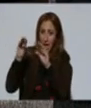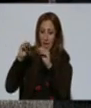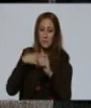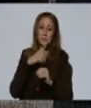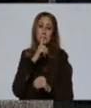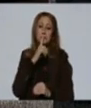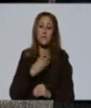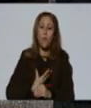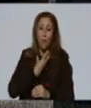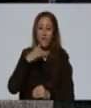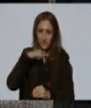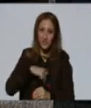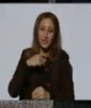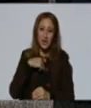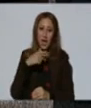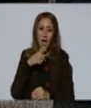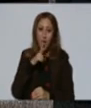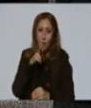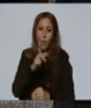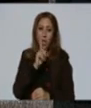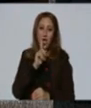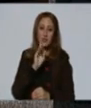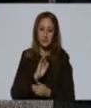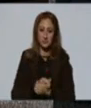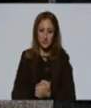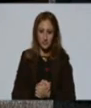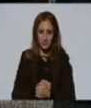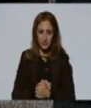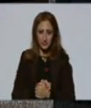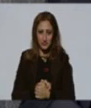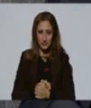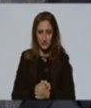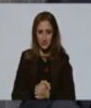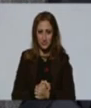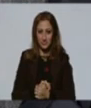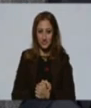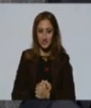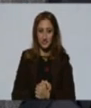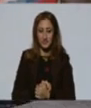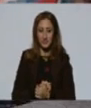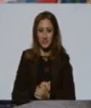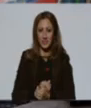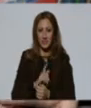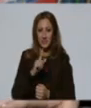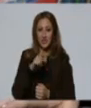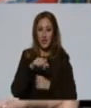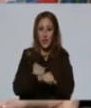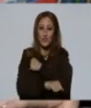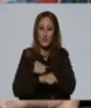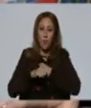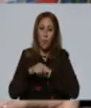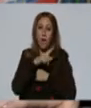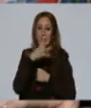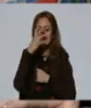شخصيتي كده. لا مش بتفوت يا ليه ما بفوتش لا ما بفوتش ما بيهوش لا ايه بقى ممكن تفضل مضايق اسبوع وانا مش عارف فيه ايه هموت اعرف فيه ايه